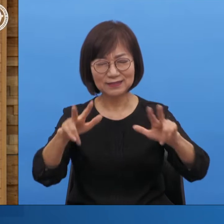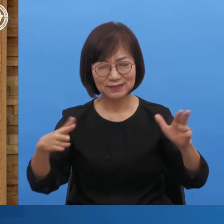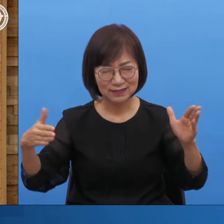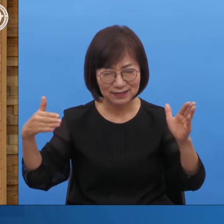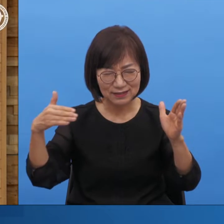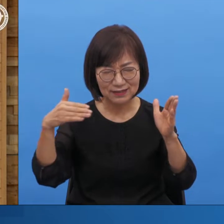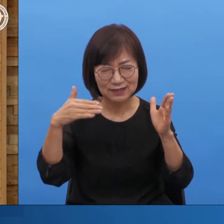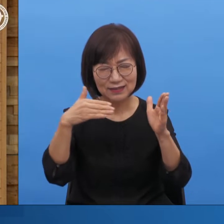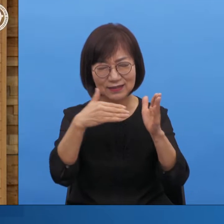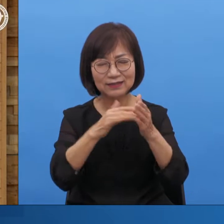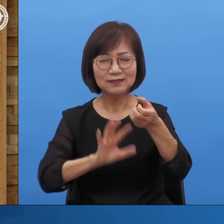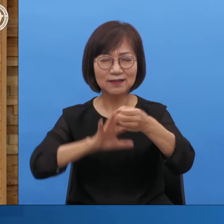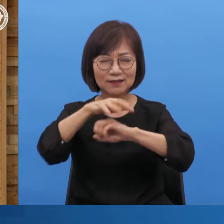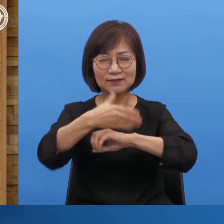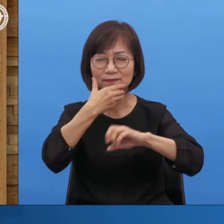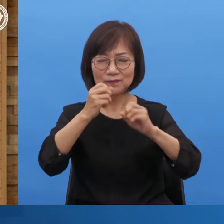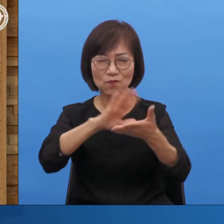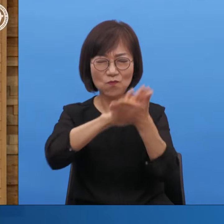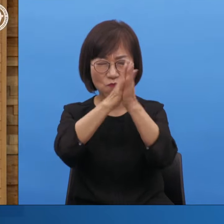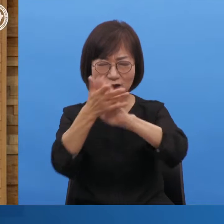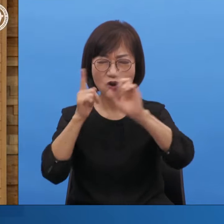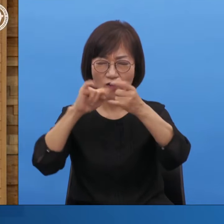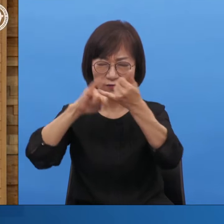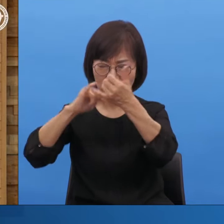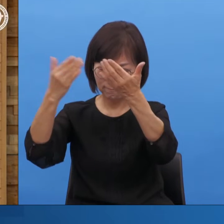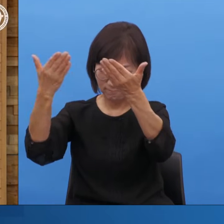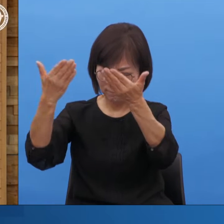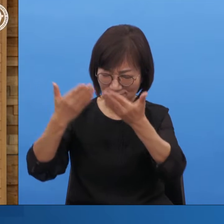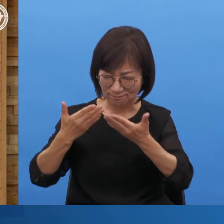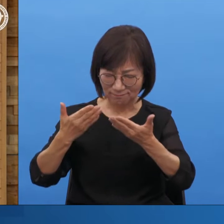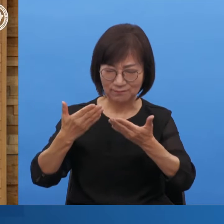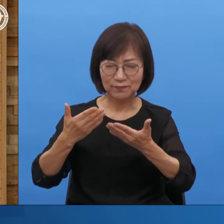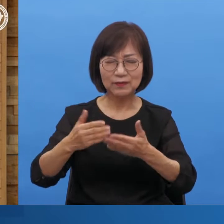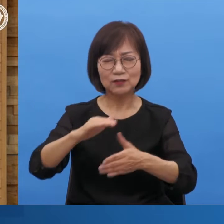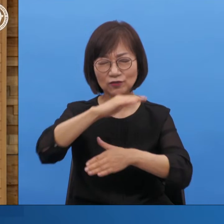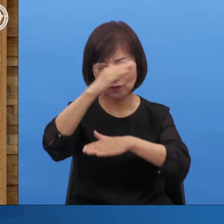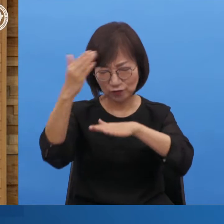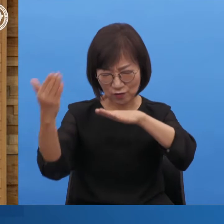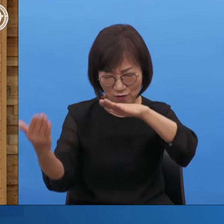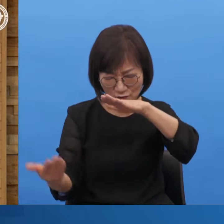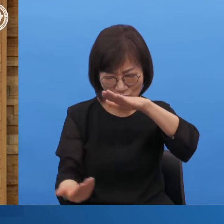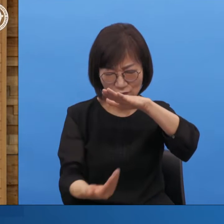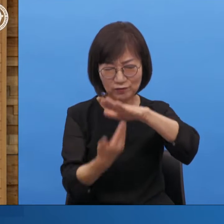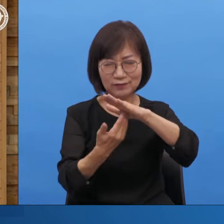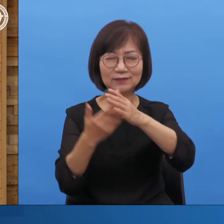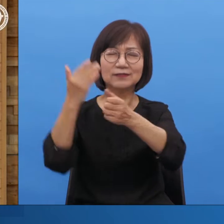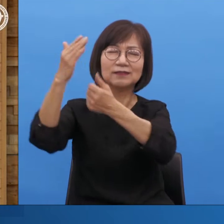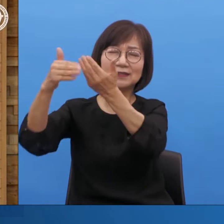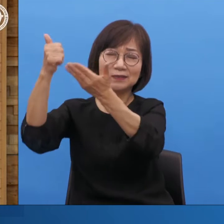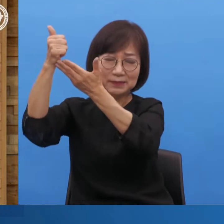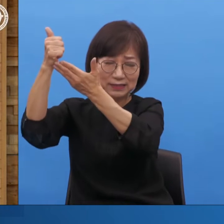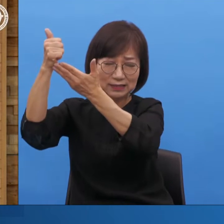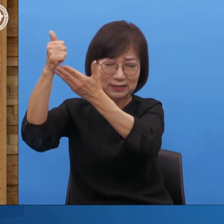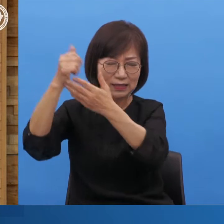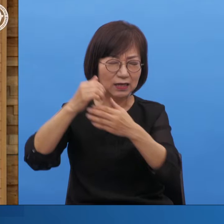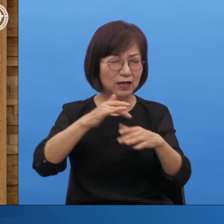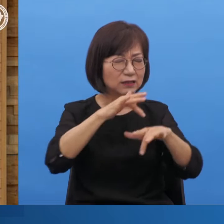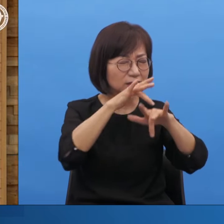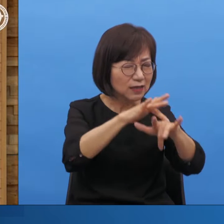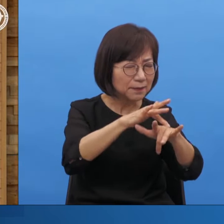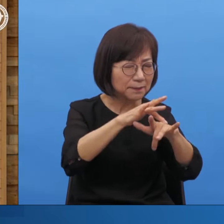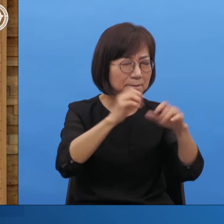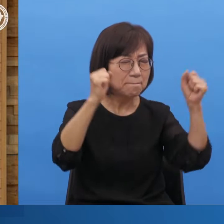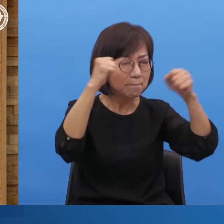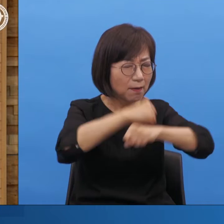세계복음화의 언약을 진행하시며 성취하시는 하나님께서 흑암의 자녀, 멸망의 자녀, 마귀의